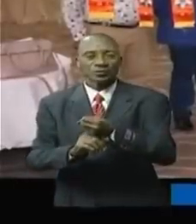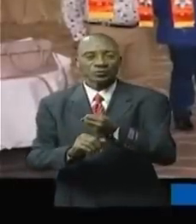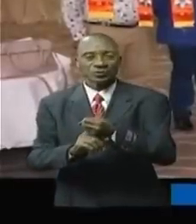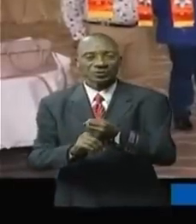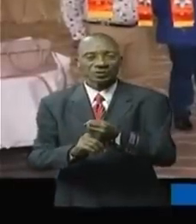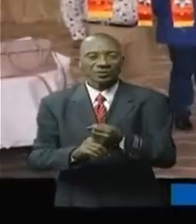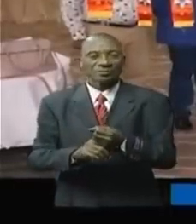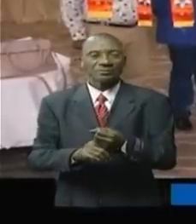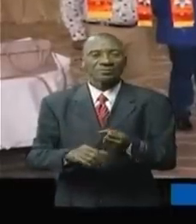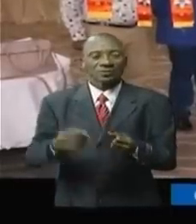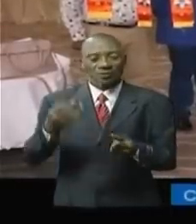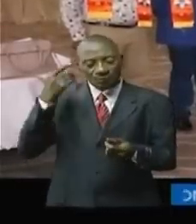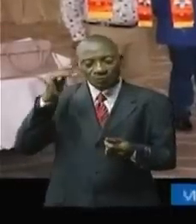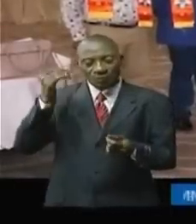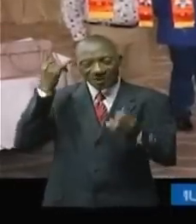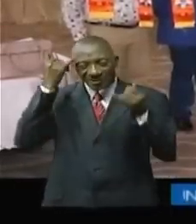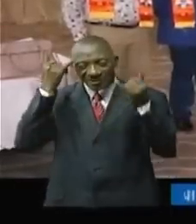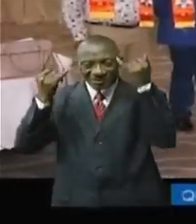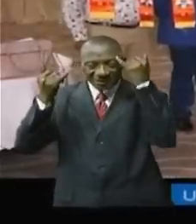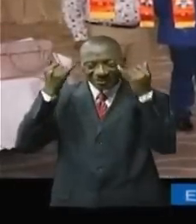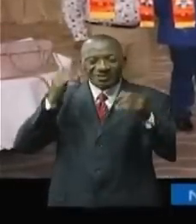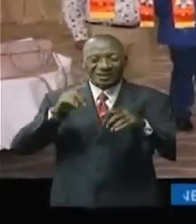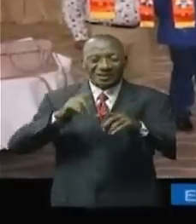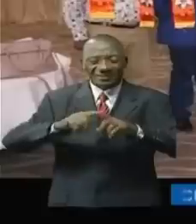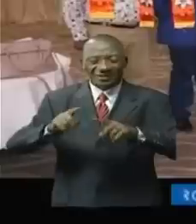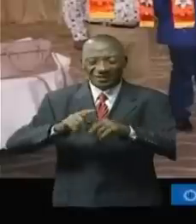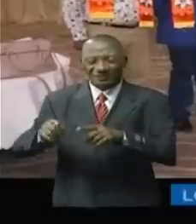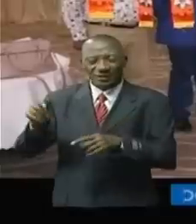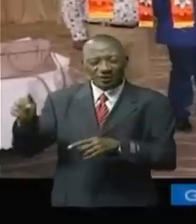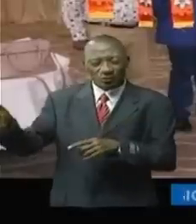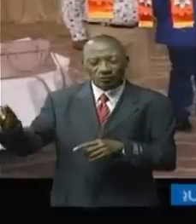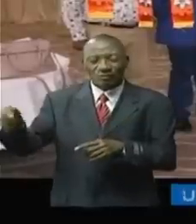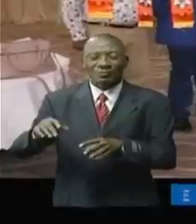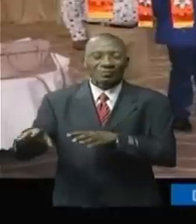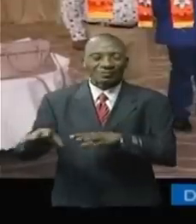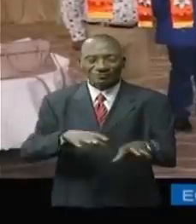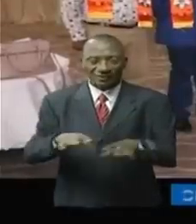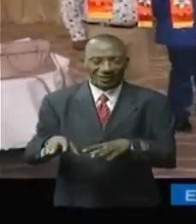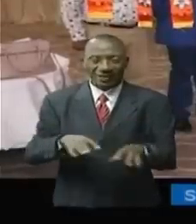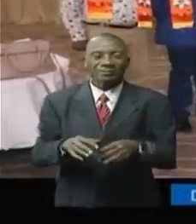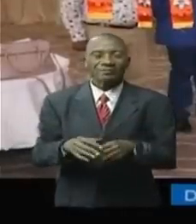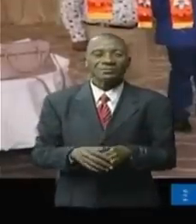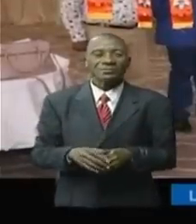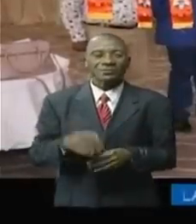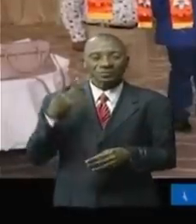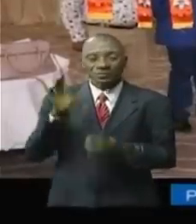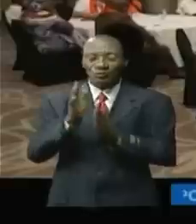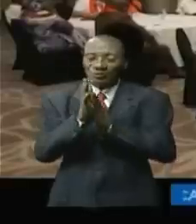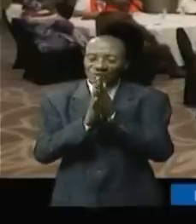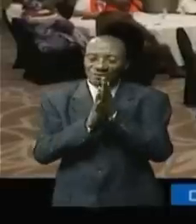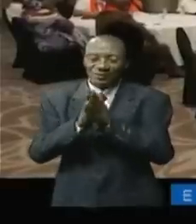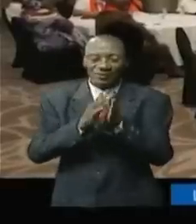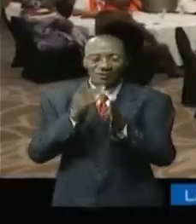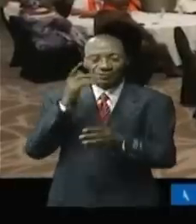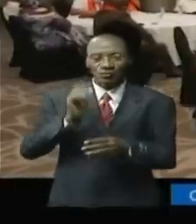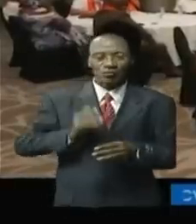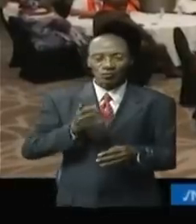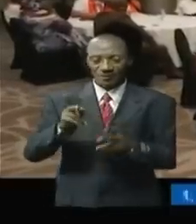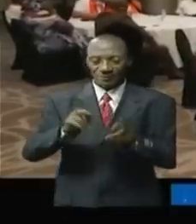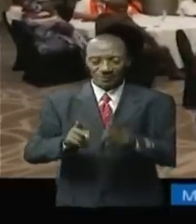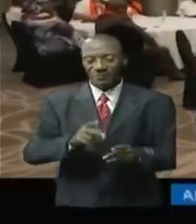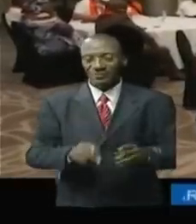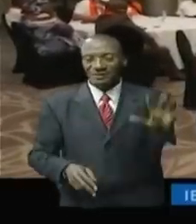toutes les initiatives louables et salvatrices qu'il entreprend pour l'intérêt de notre regroupement.